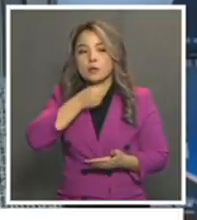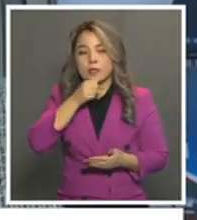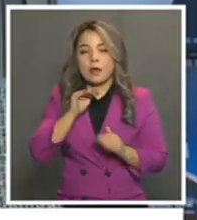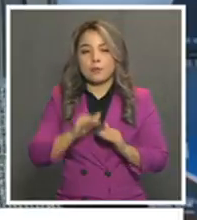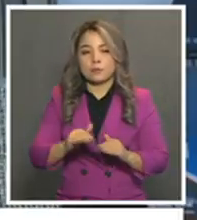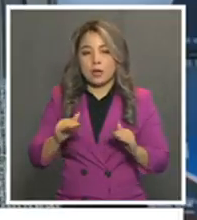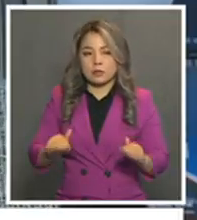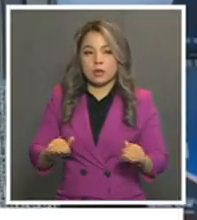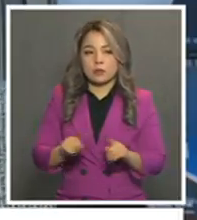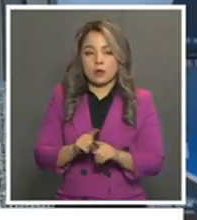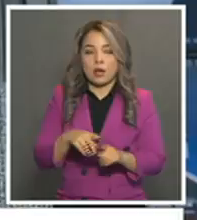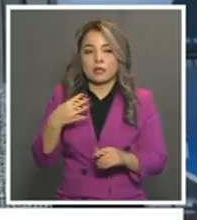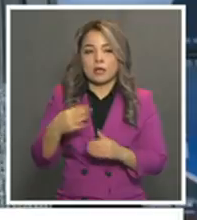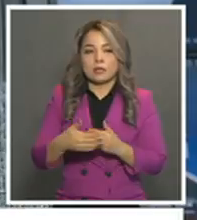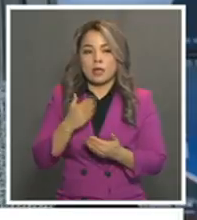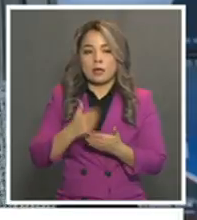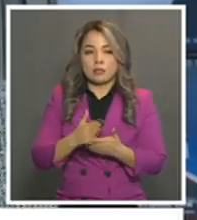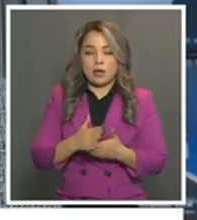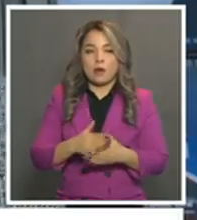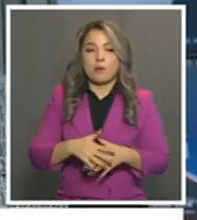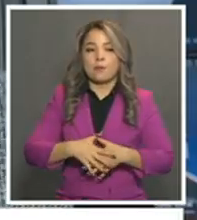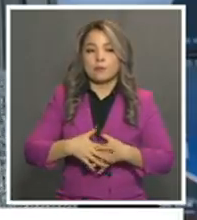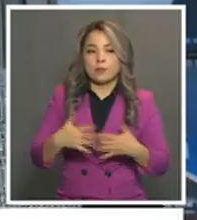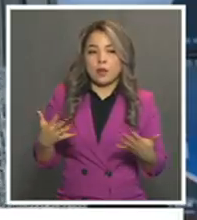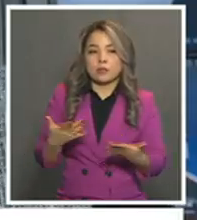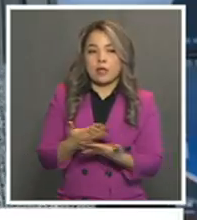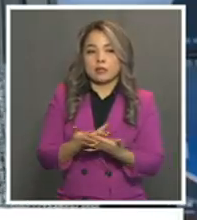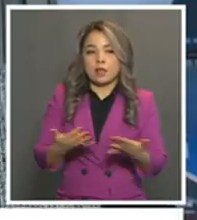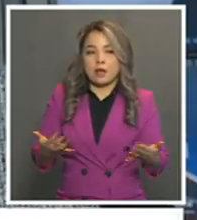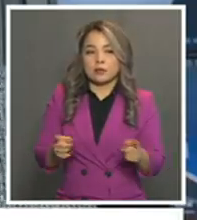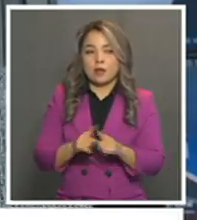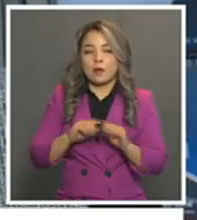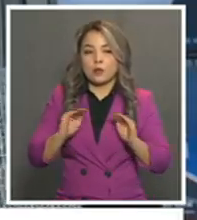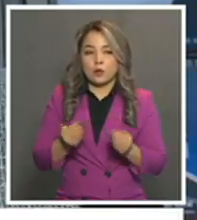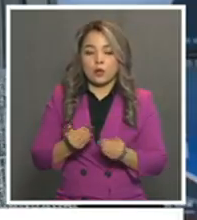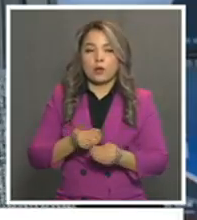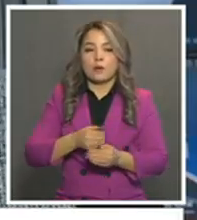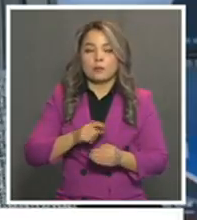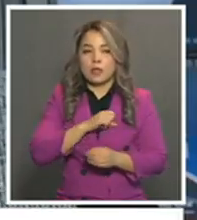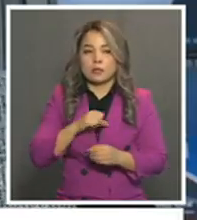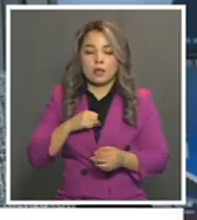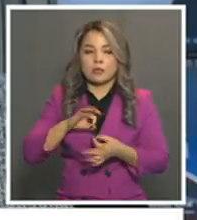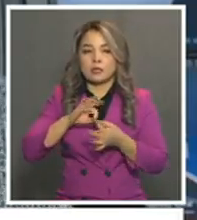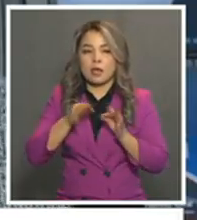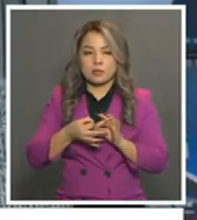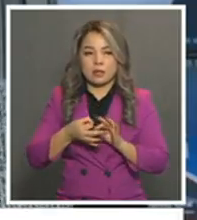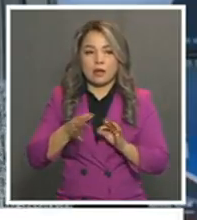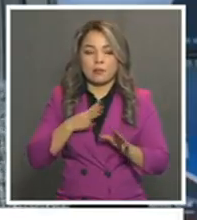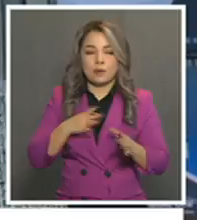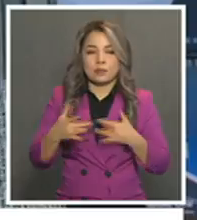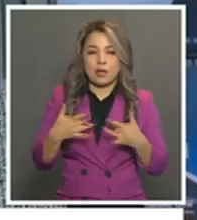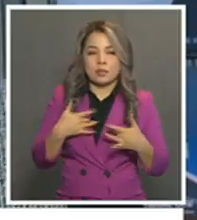40-тан астам іс-шаралар өткелі тұр. Мұның өзі халықаралық симпозиумдар,